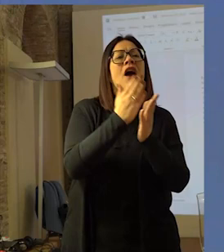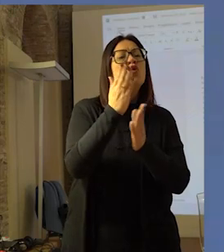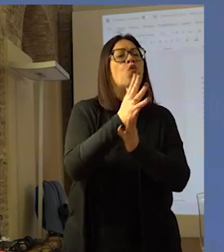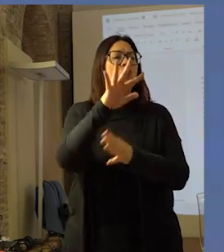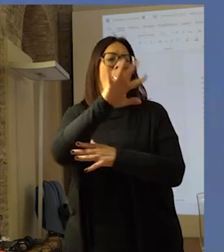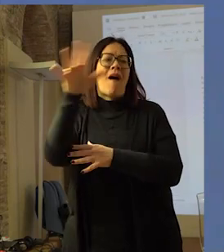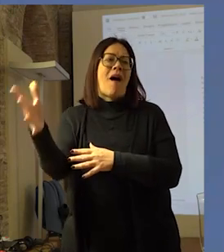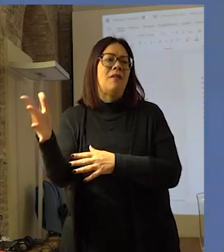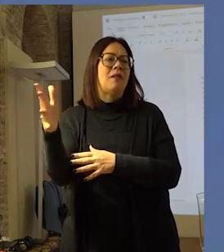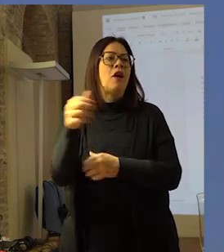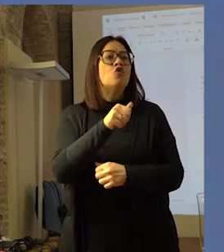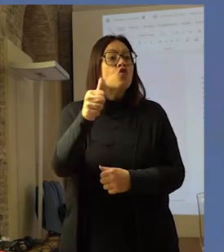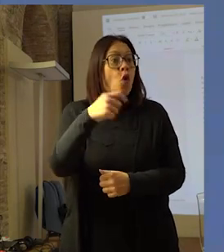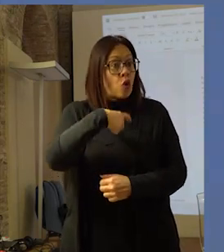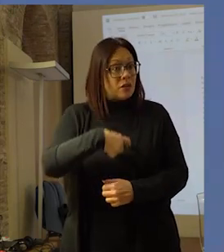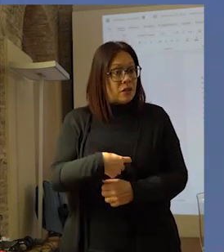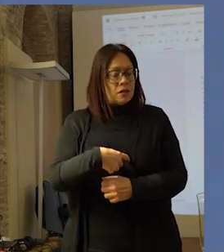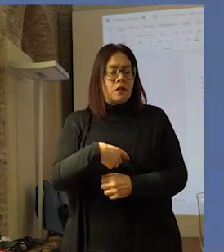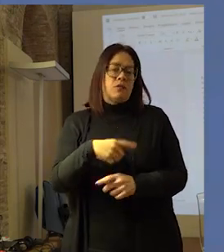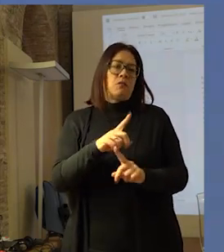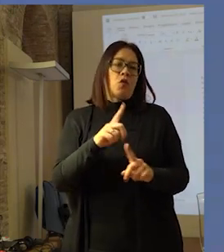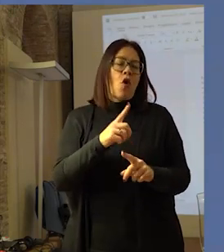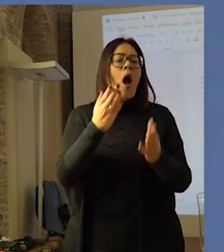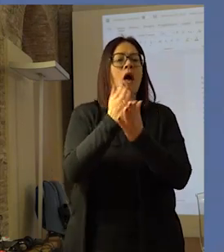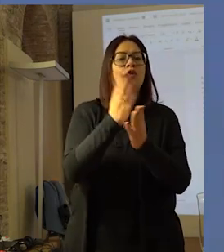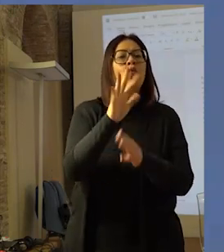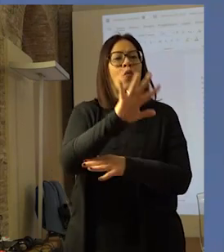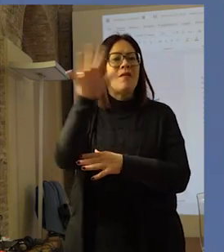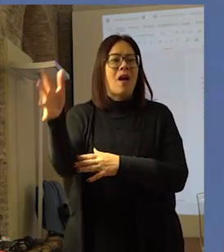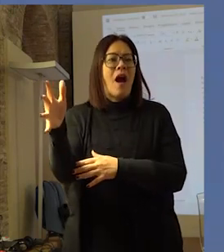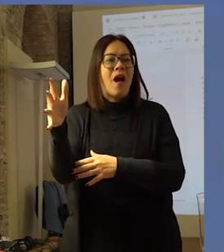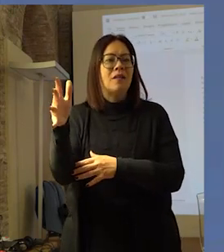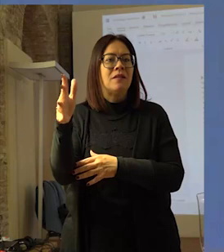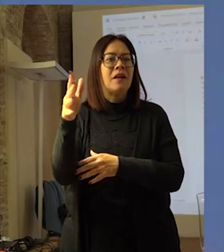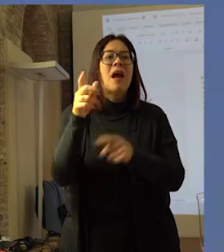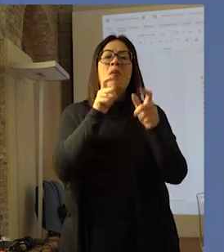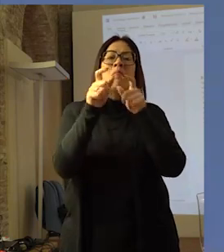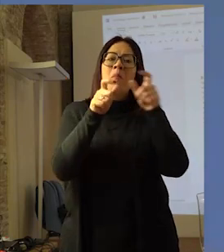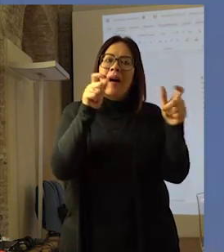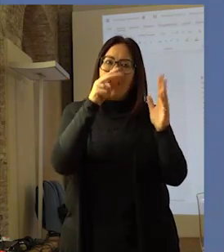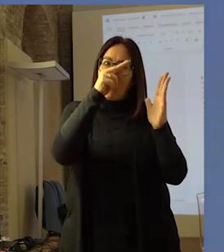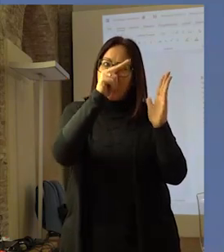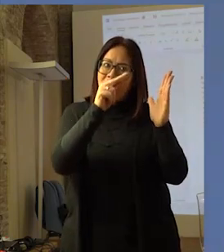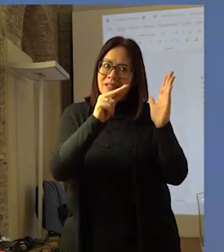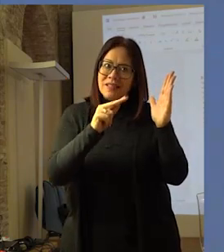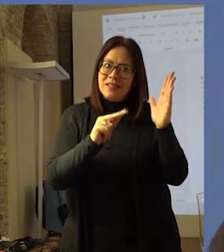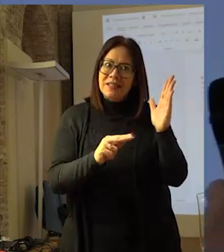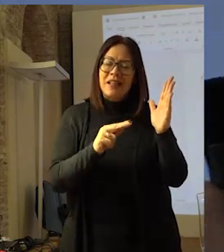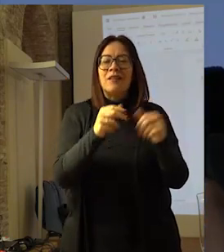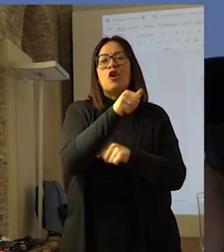a se stesso. E, le parole che sono scritte lì sono in pratica solo un